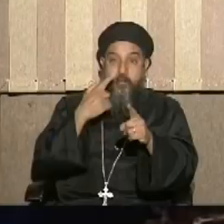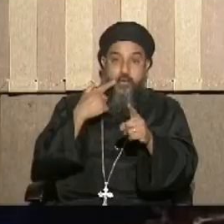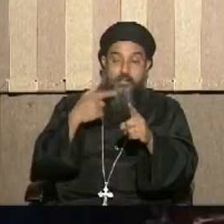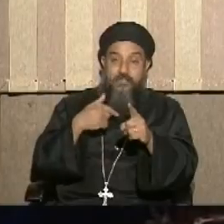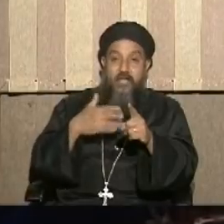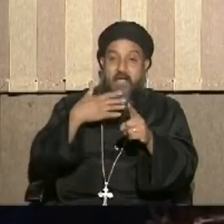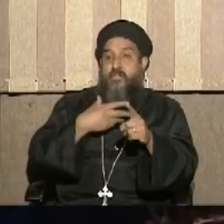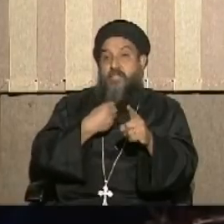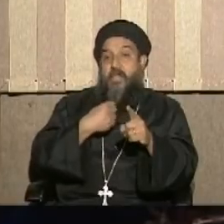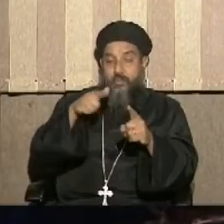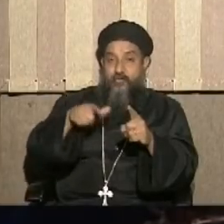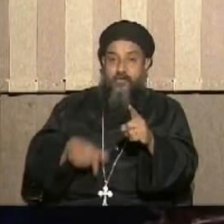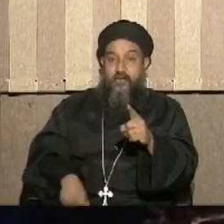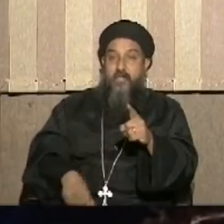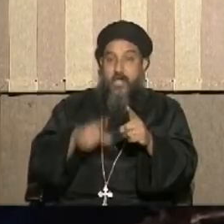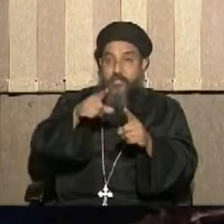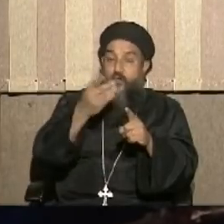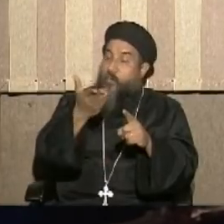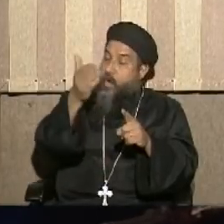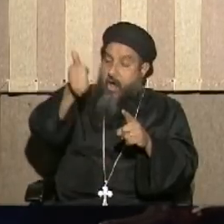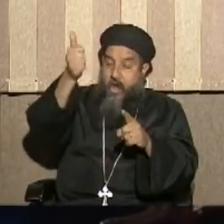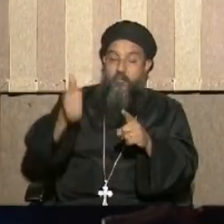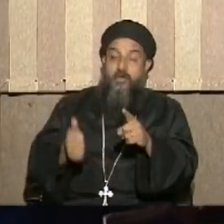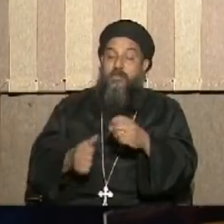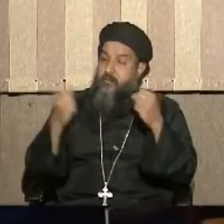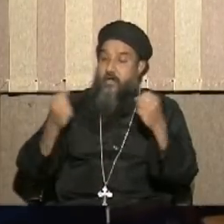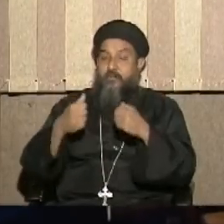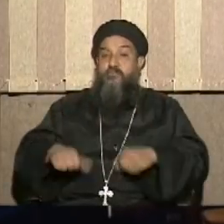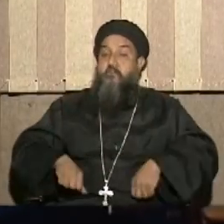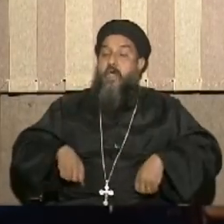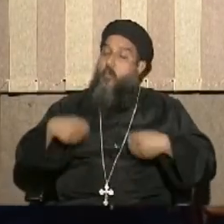امادكم الروحيه عاليه كتير